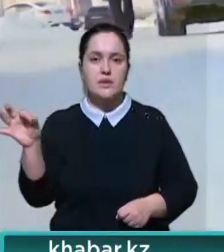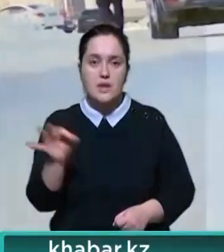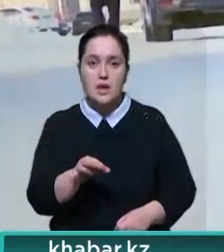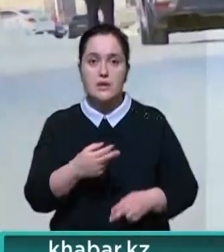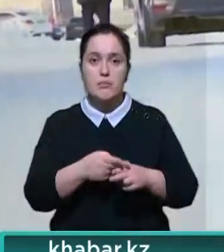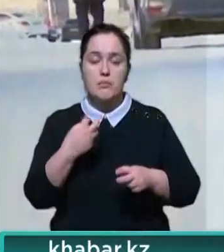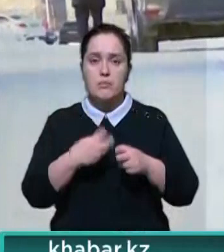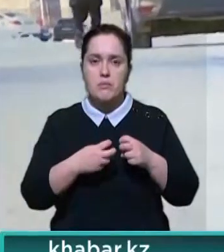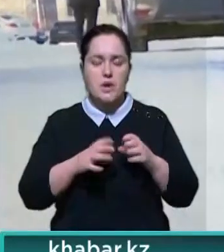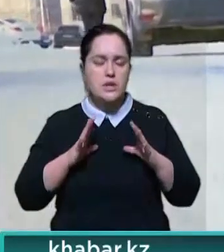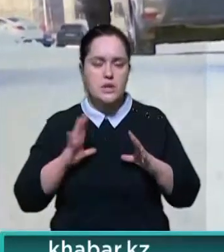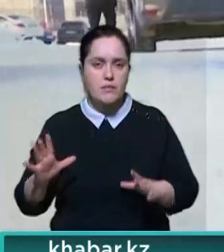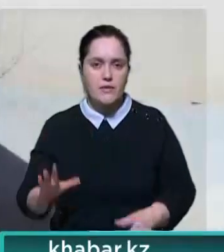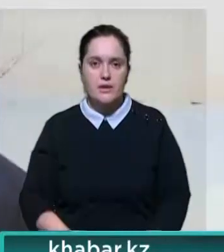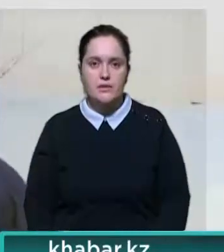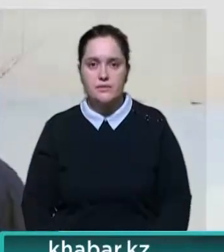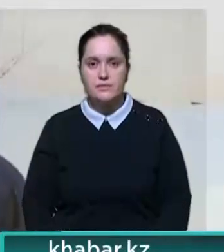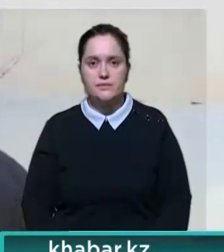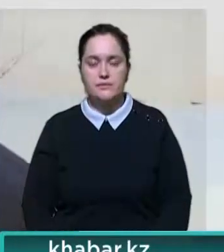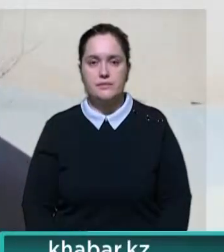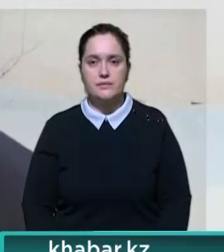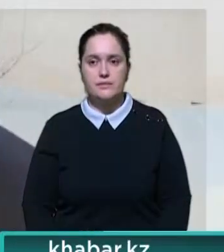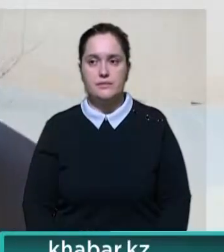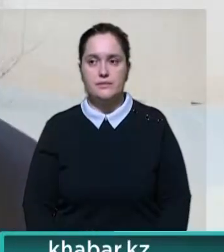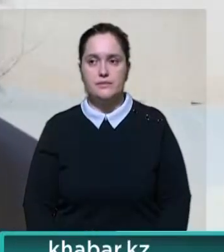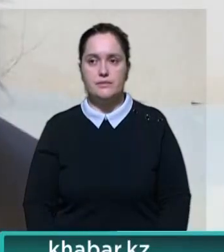серьезных поломок практически не бывает.